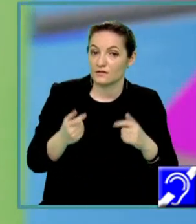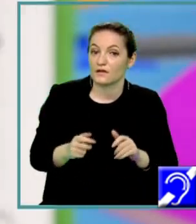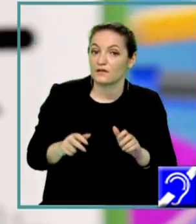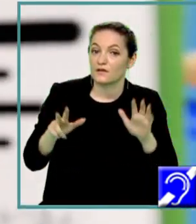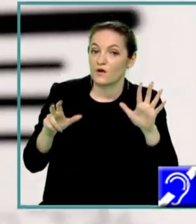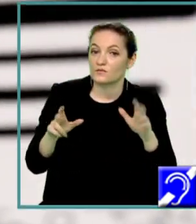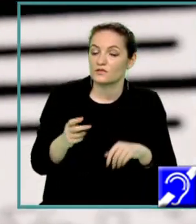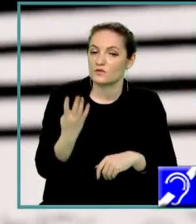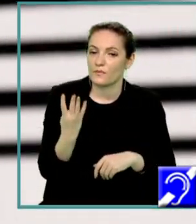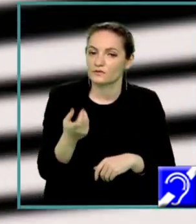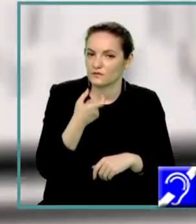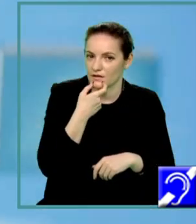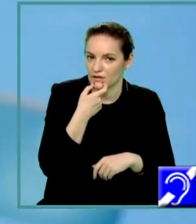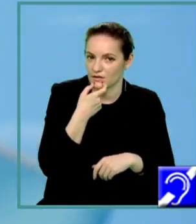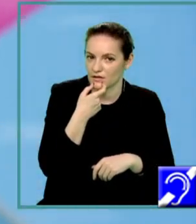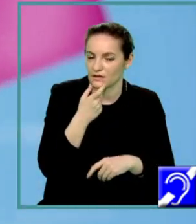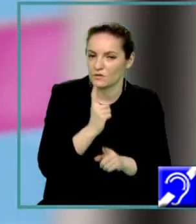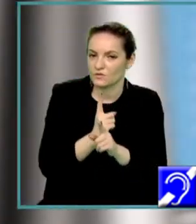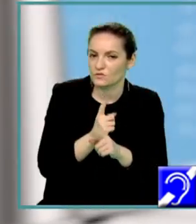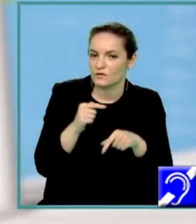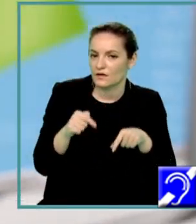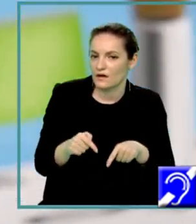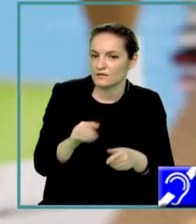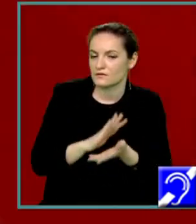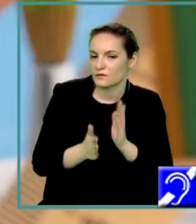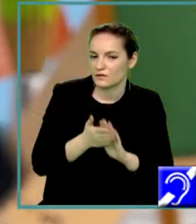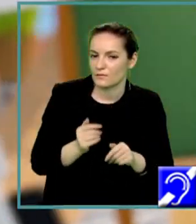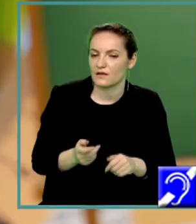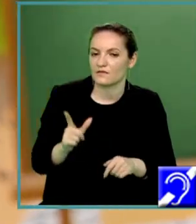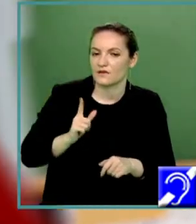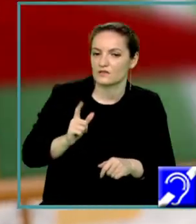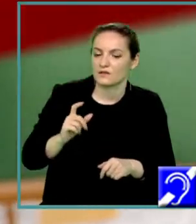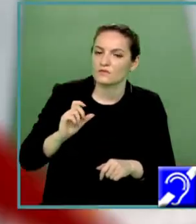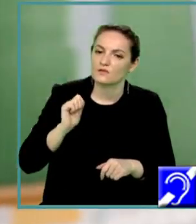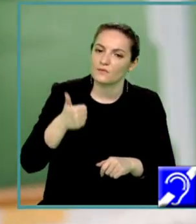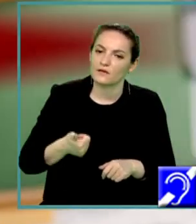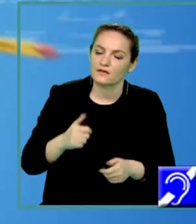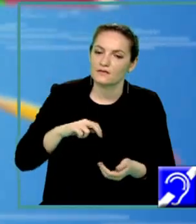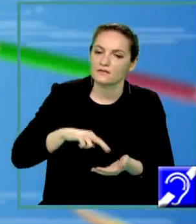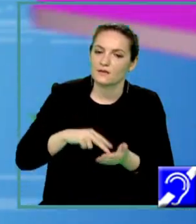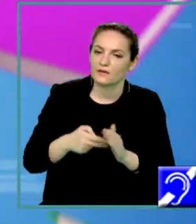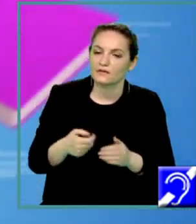ani. Lecțiile acestei dimineți au ajuns la final, dar vă aștept și mâine să ne pregătim pentru examene.